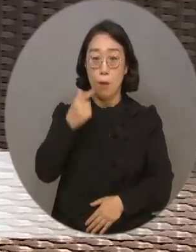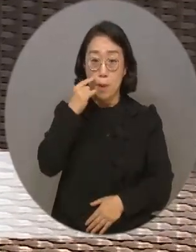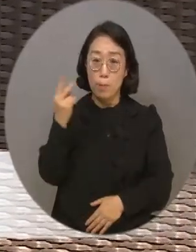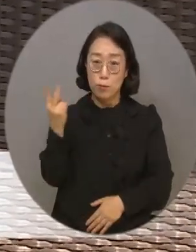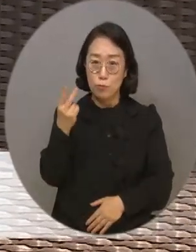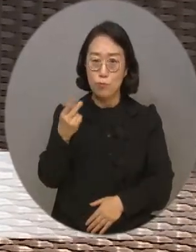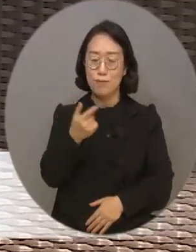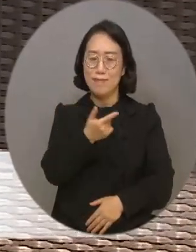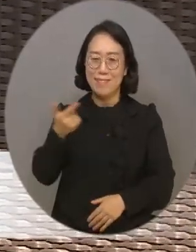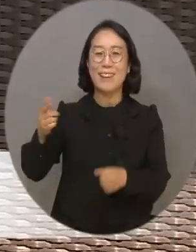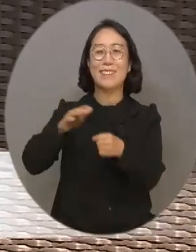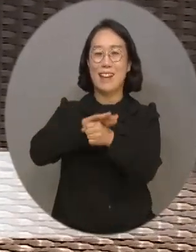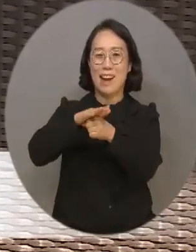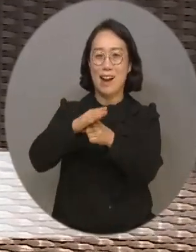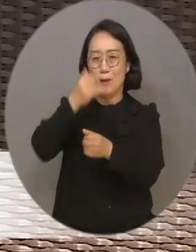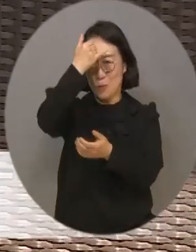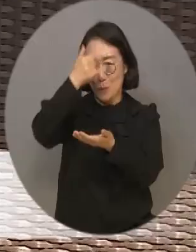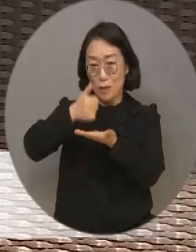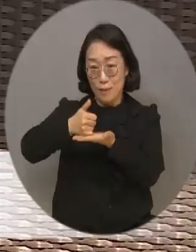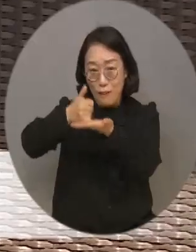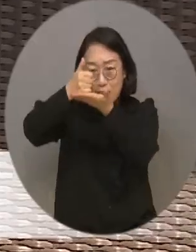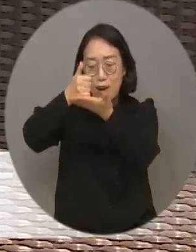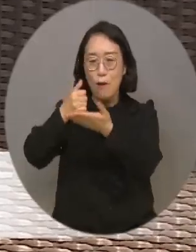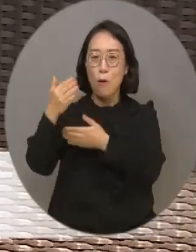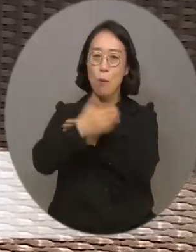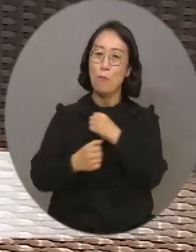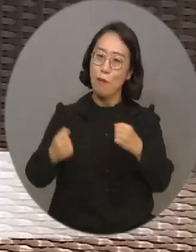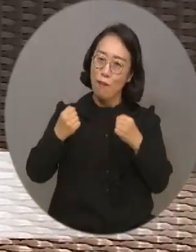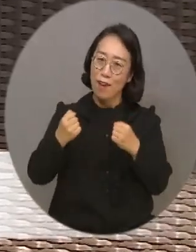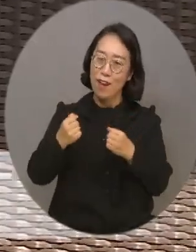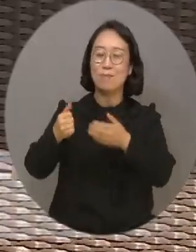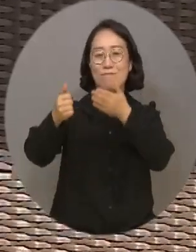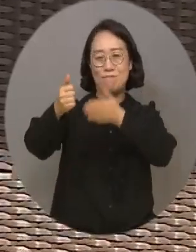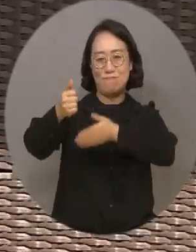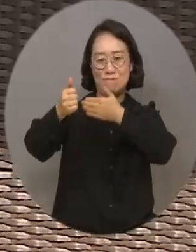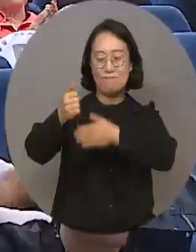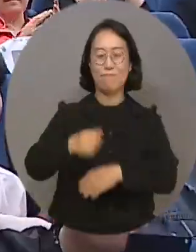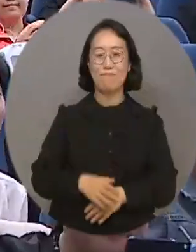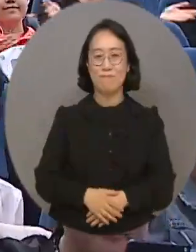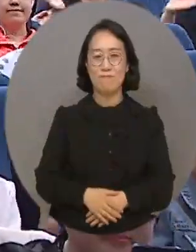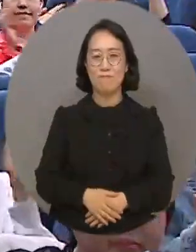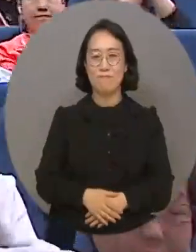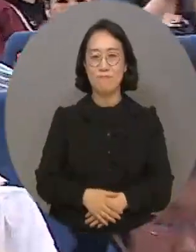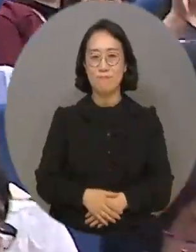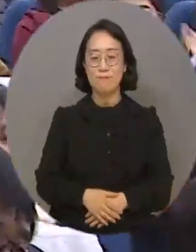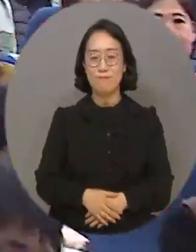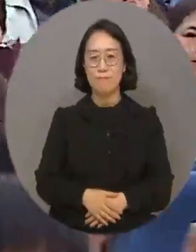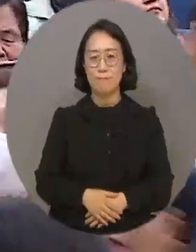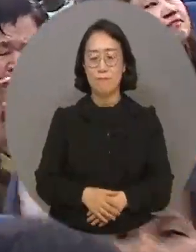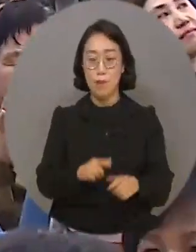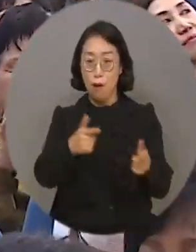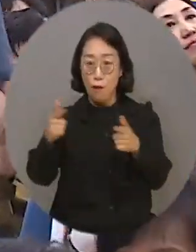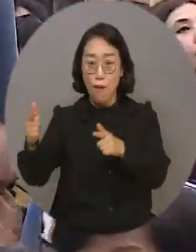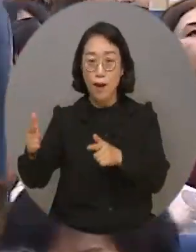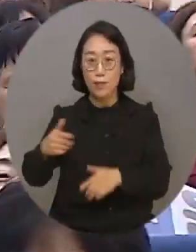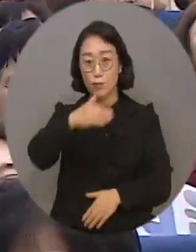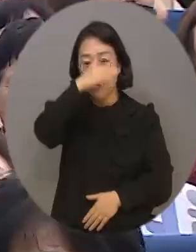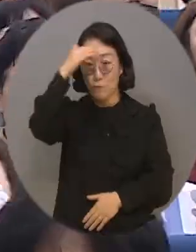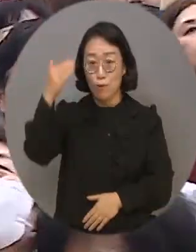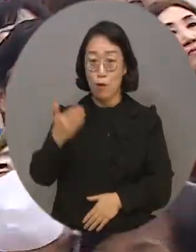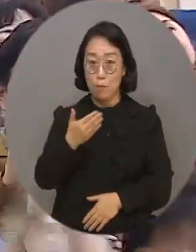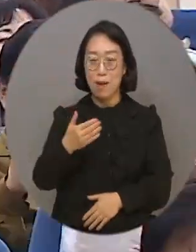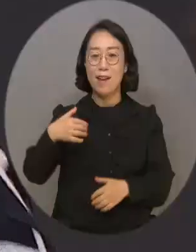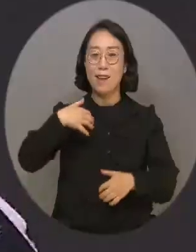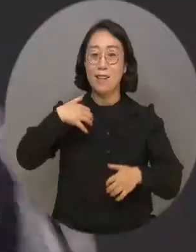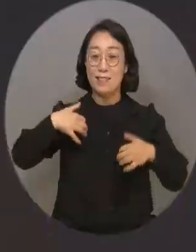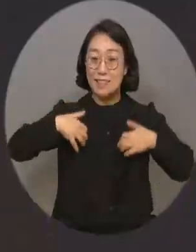많이 사랑하고 존경하고 많이 건강하셨으면 좋겠습니다. 다채로운 볼거리와 즐거움으로